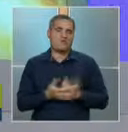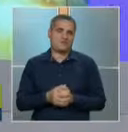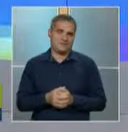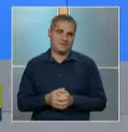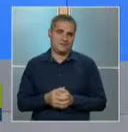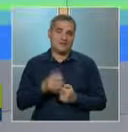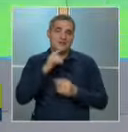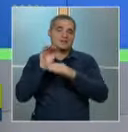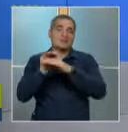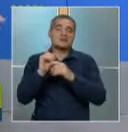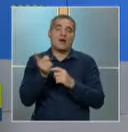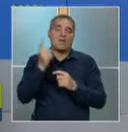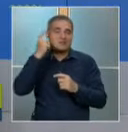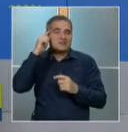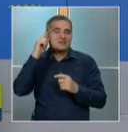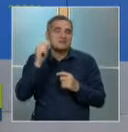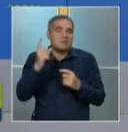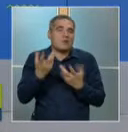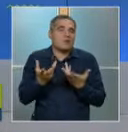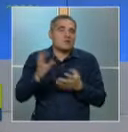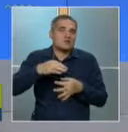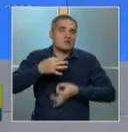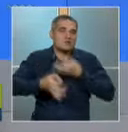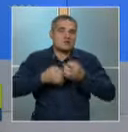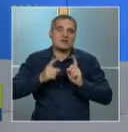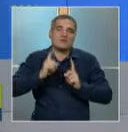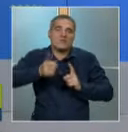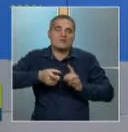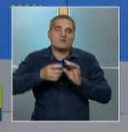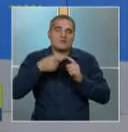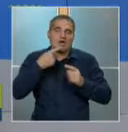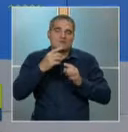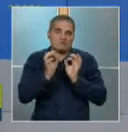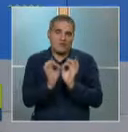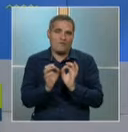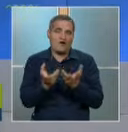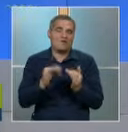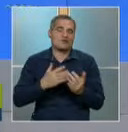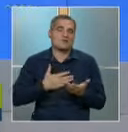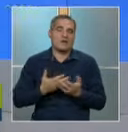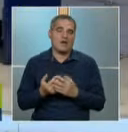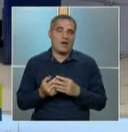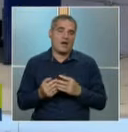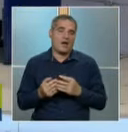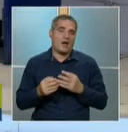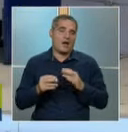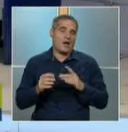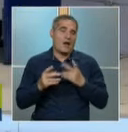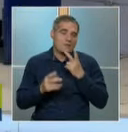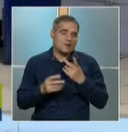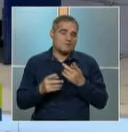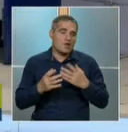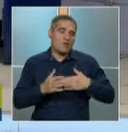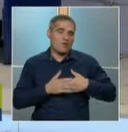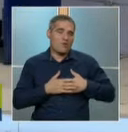за бъдещето реално можем само да гадаем какво ще се случи, не можем да кажем конкретно какво ще бъде. Ако се базираме на развитието на технологиите. Ако се базираме, мисля,